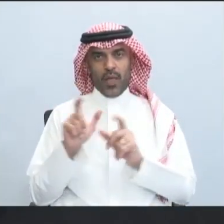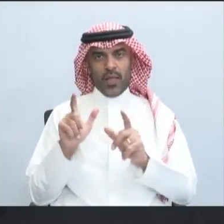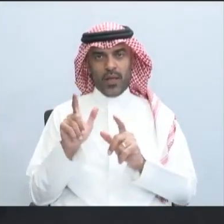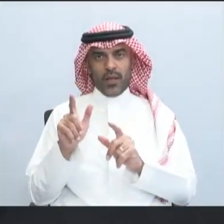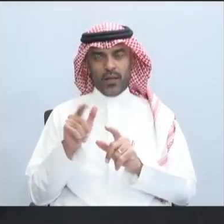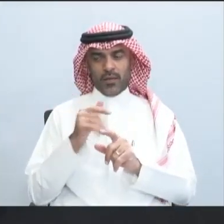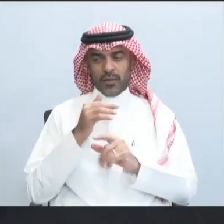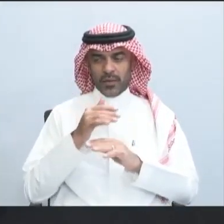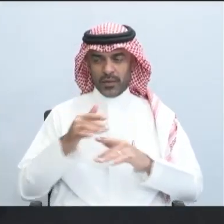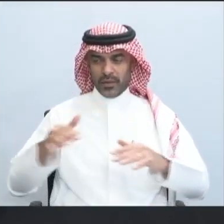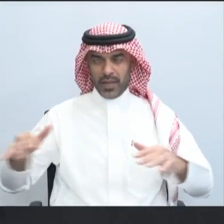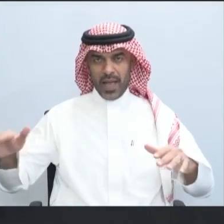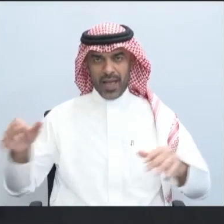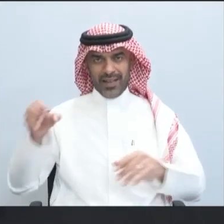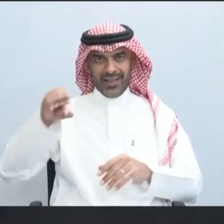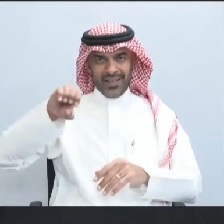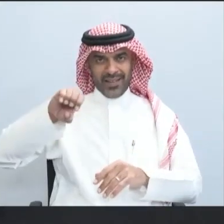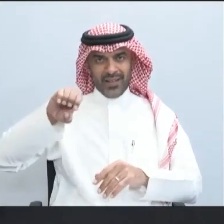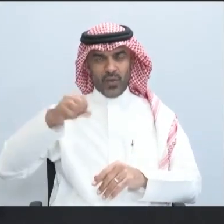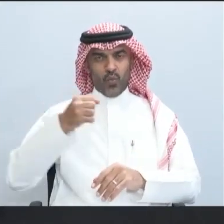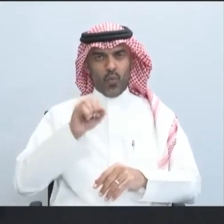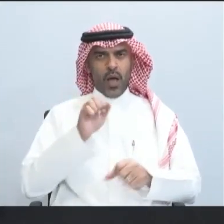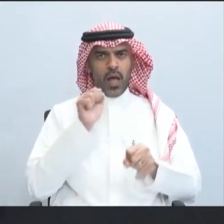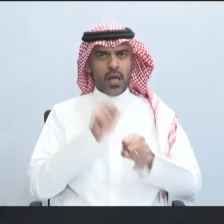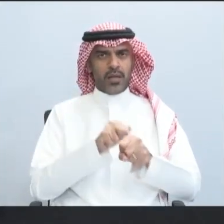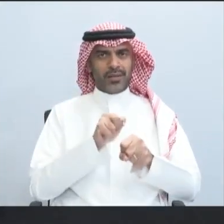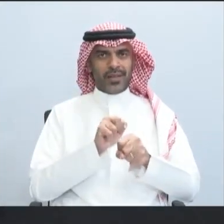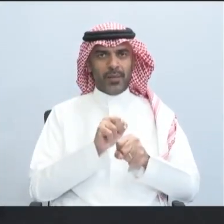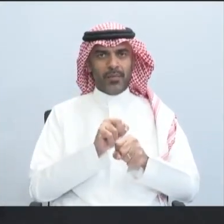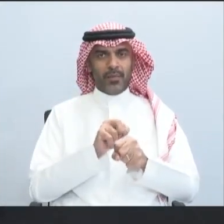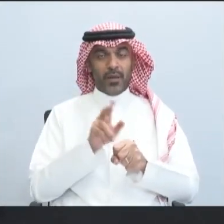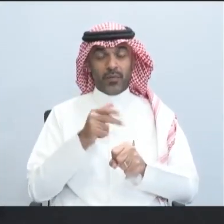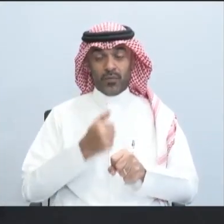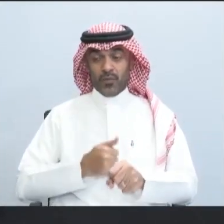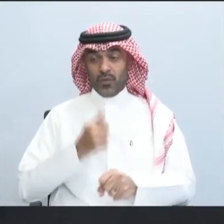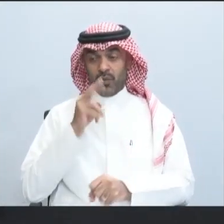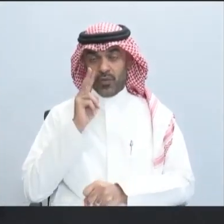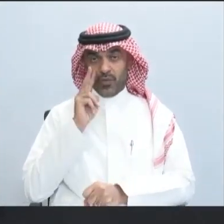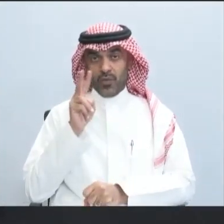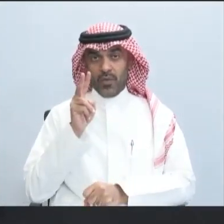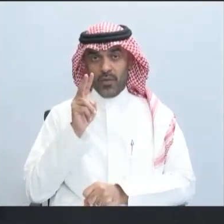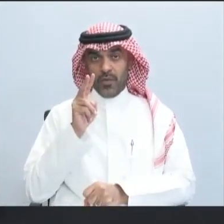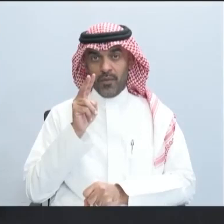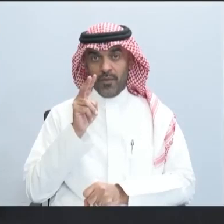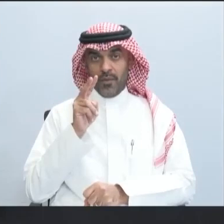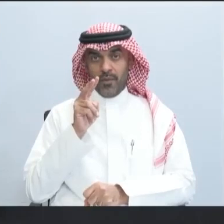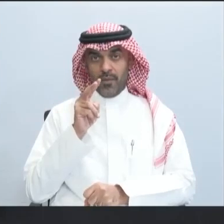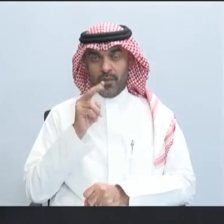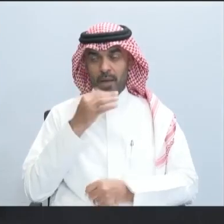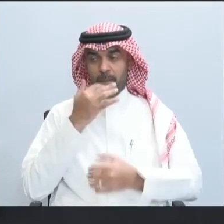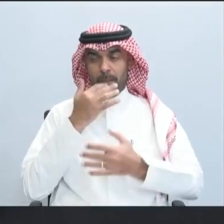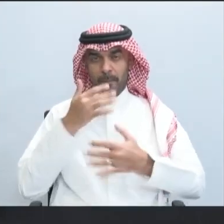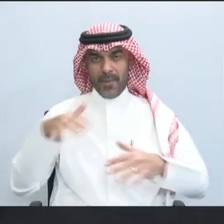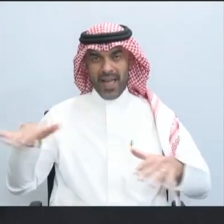والصلب هل يمكن ان نرى الماء في الحاله الغازيه يا